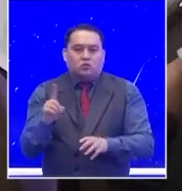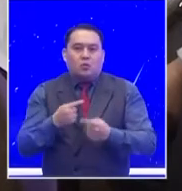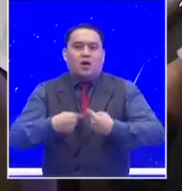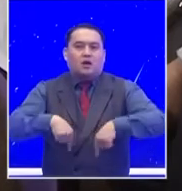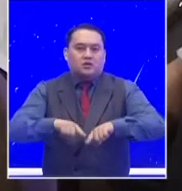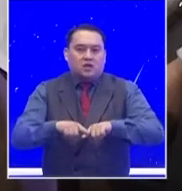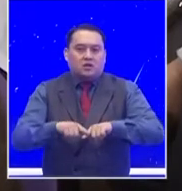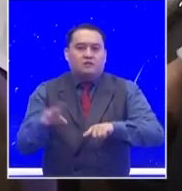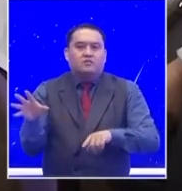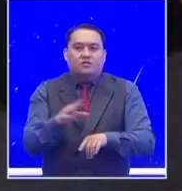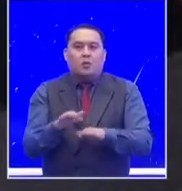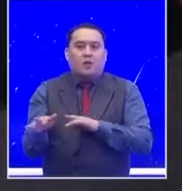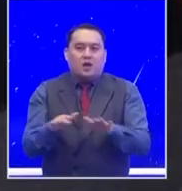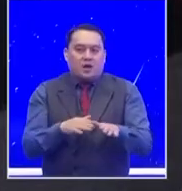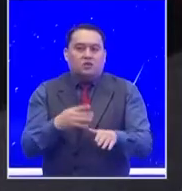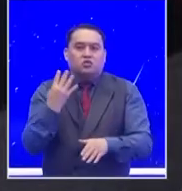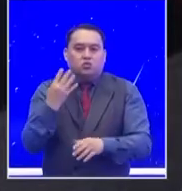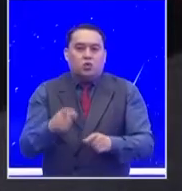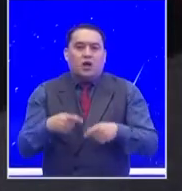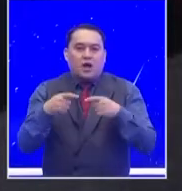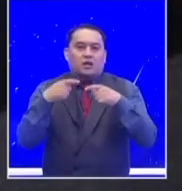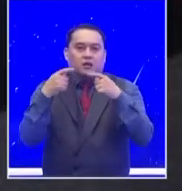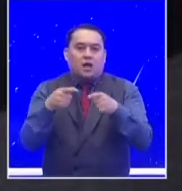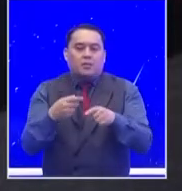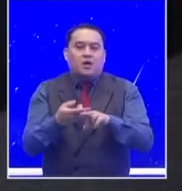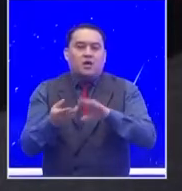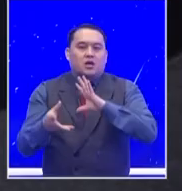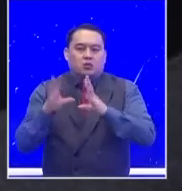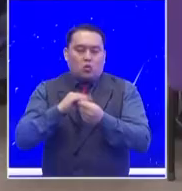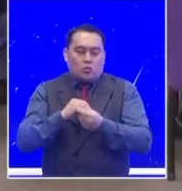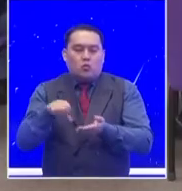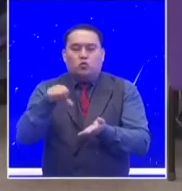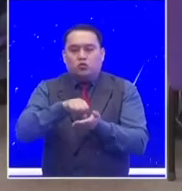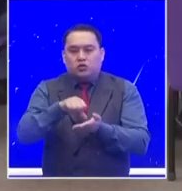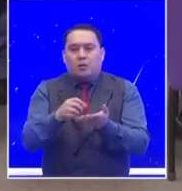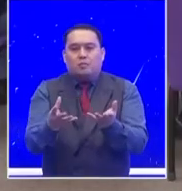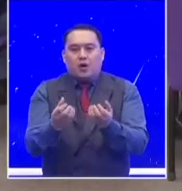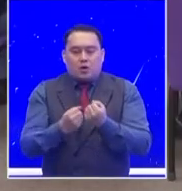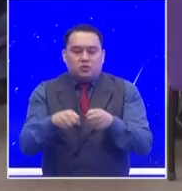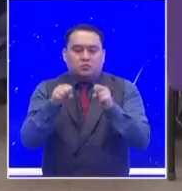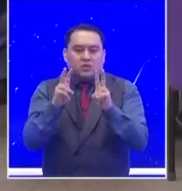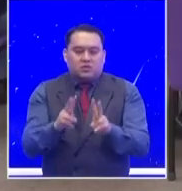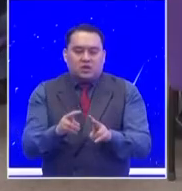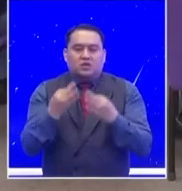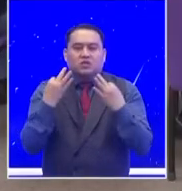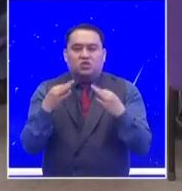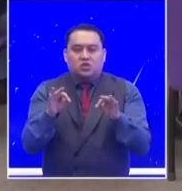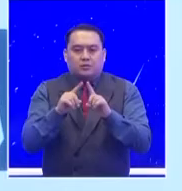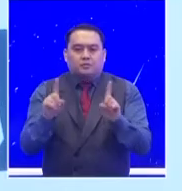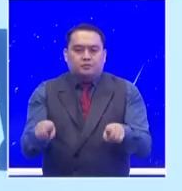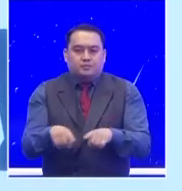организаторы. Всего мероприятие прошло в 4 этапа, по итогам которого каждый из участников получил специальный сертификат.